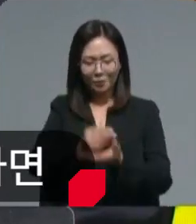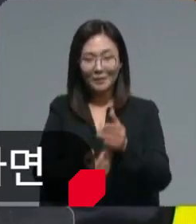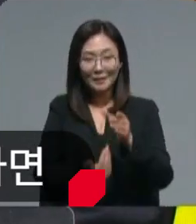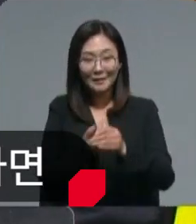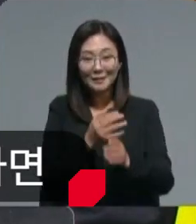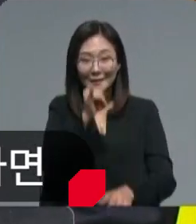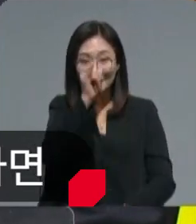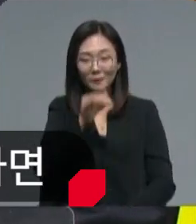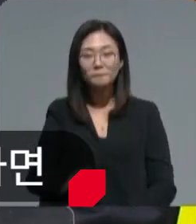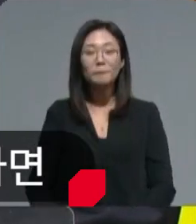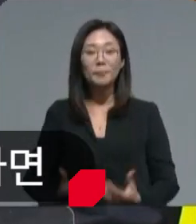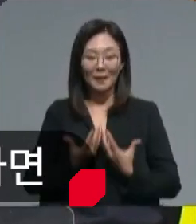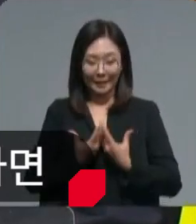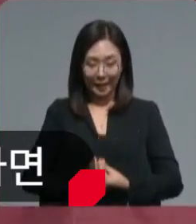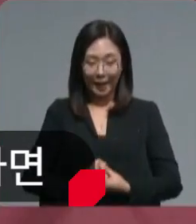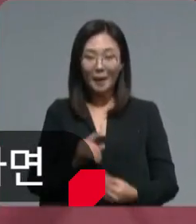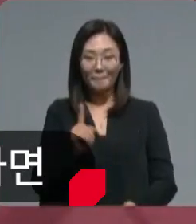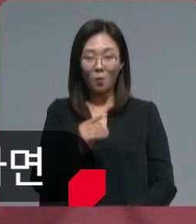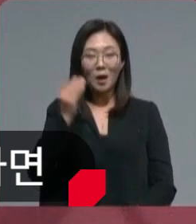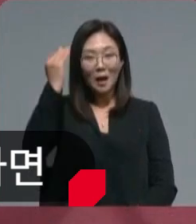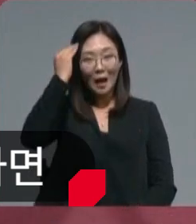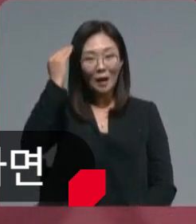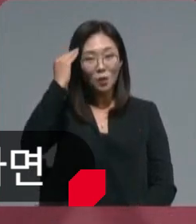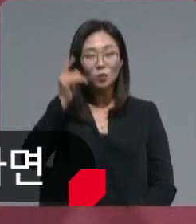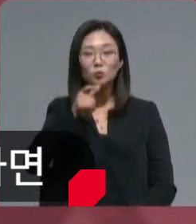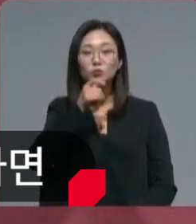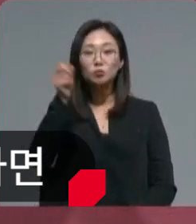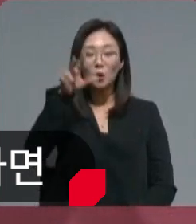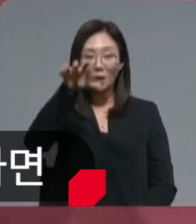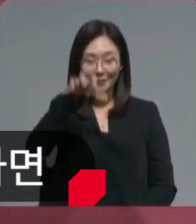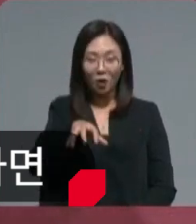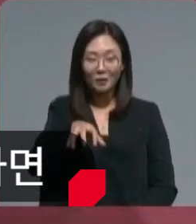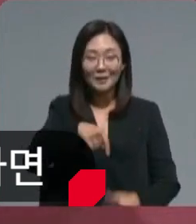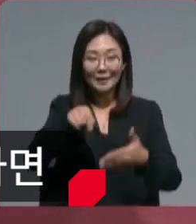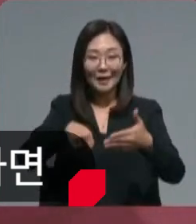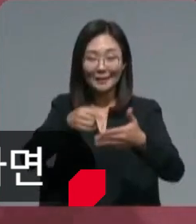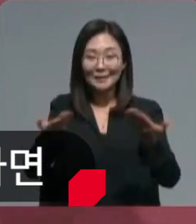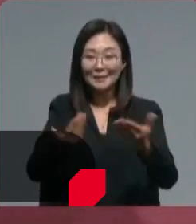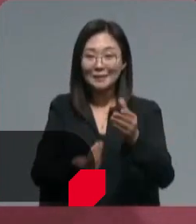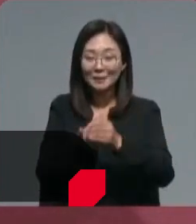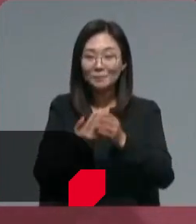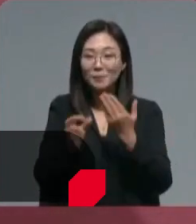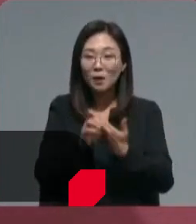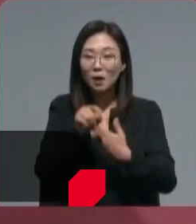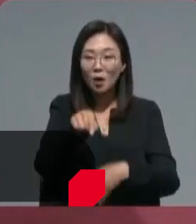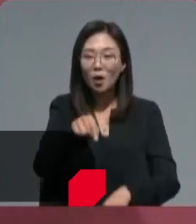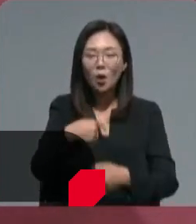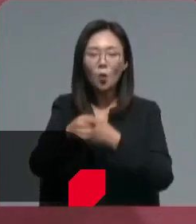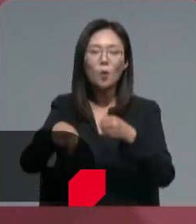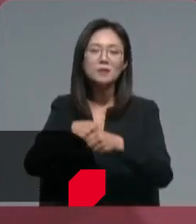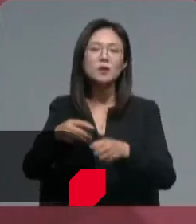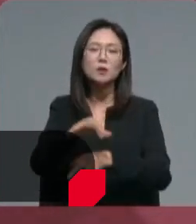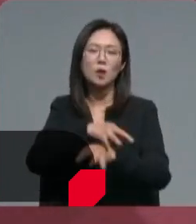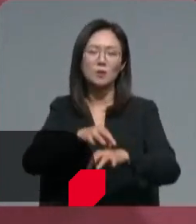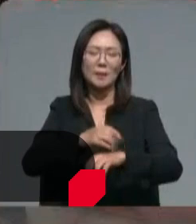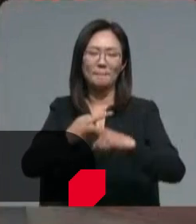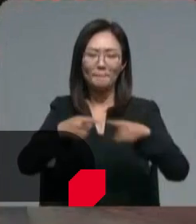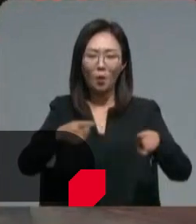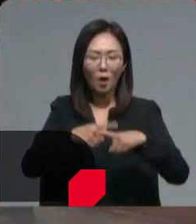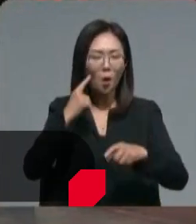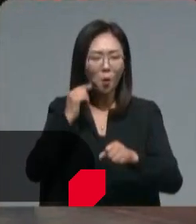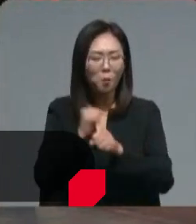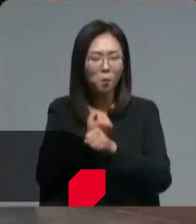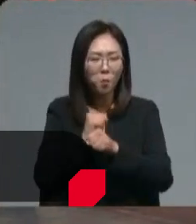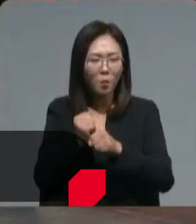예로 저는 만약에 한수원에 노동이사제가 있었다고 한다면은 전 월성원전의 경제성 평가